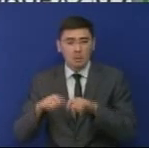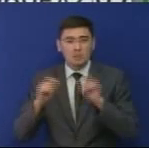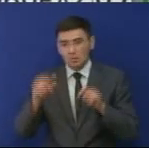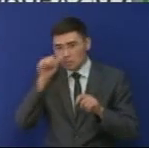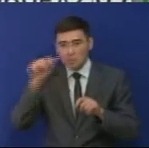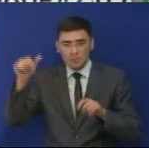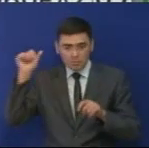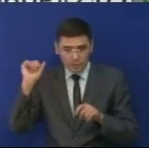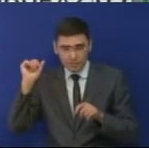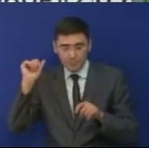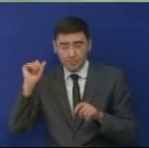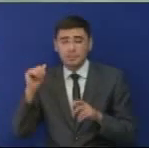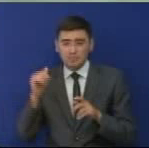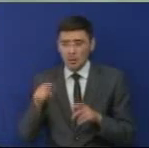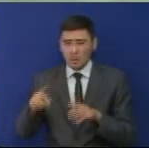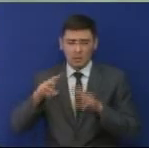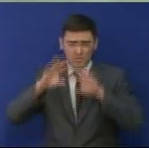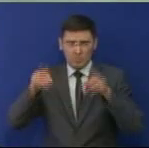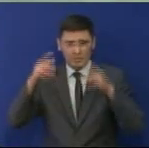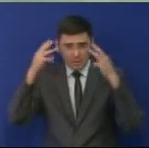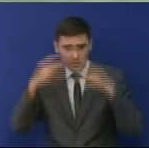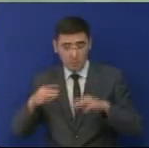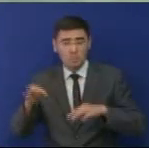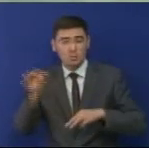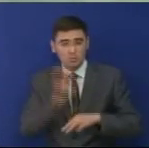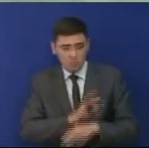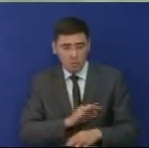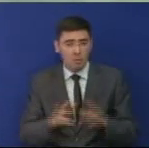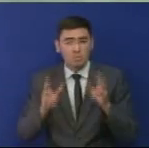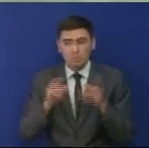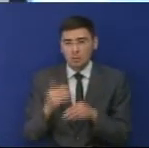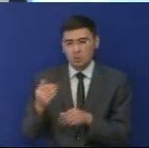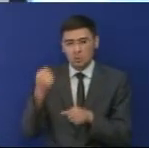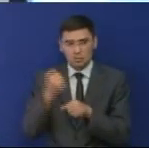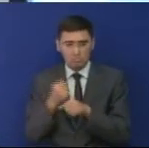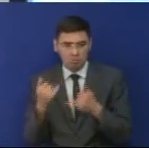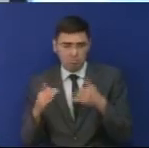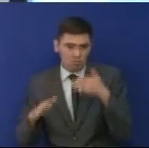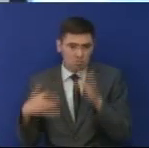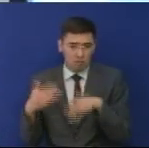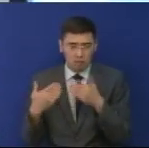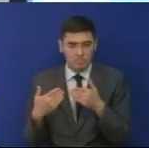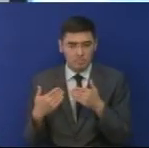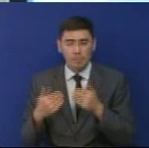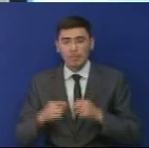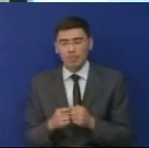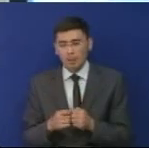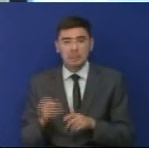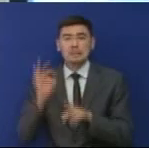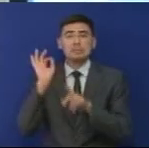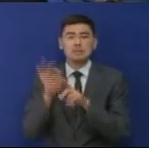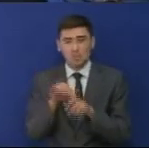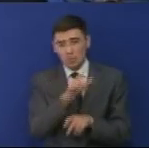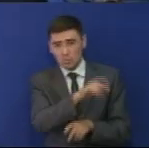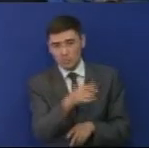прошлом году. Благодаря использованию современных устройств и цифровых систем работа центра идет полным ходом. Главная цель – экономия времени